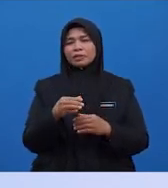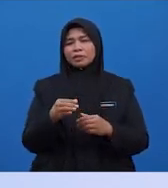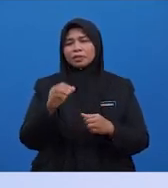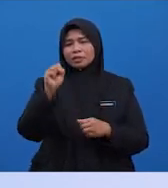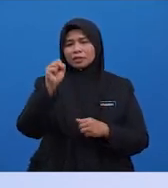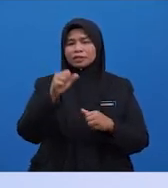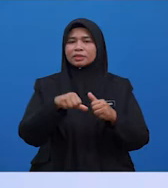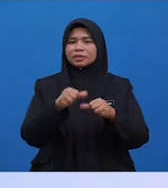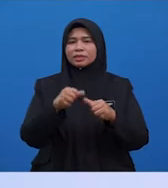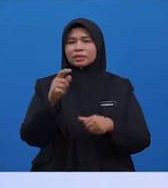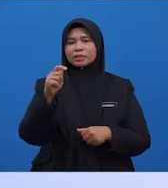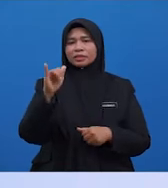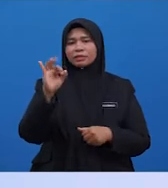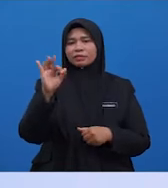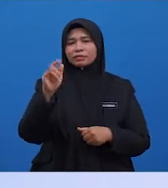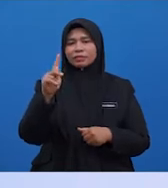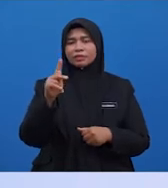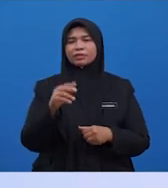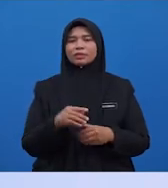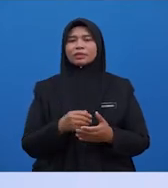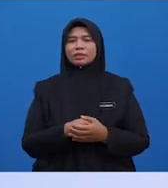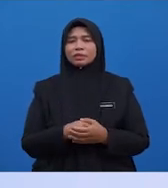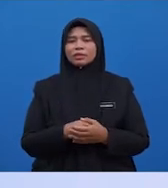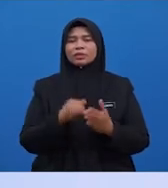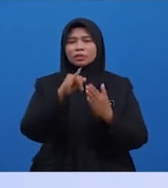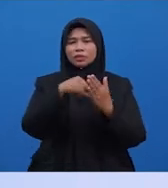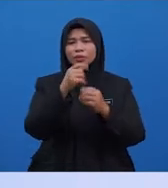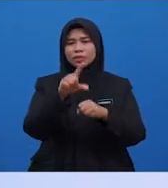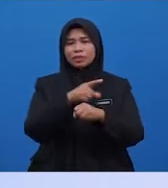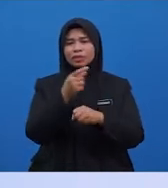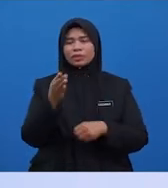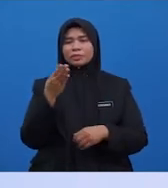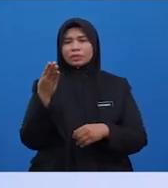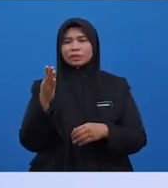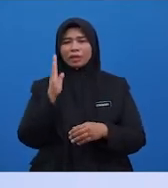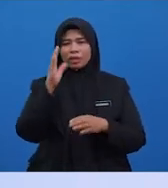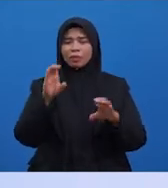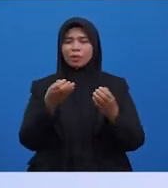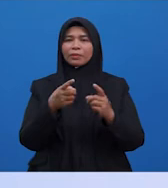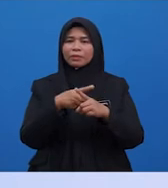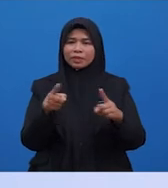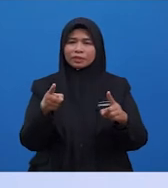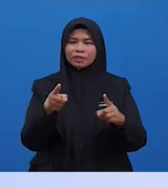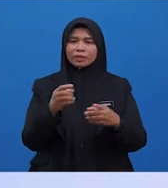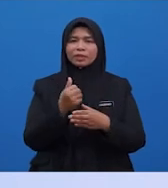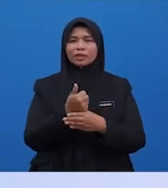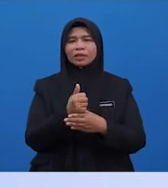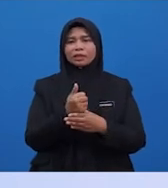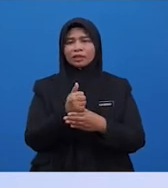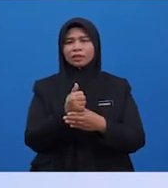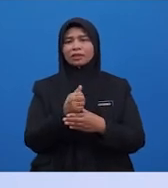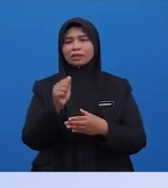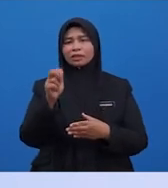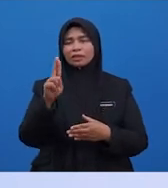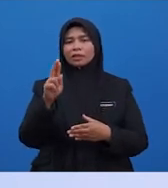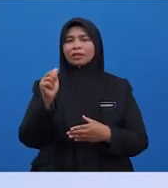di kalangan atlet-atlet. Jurulatih biasanya akan membuat perbezaan antara aras pencapaian